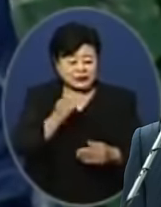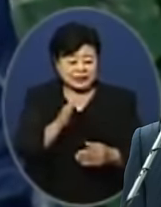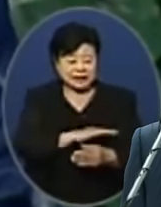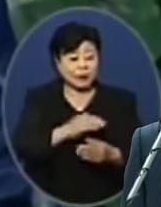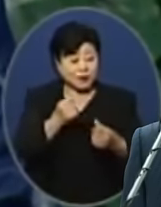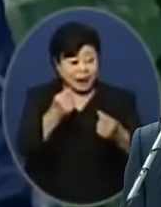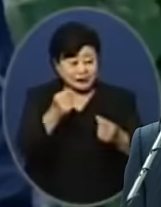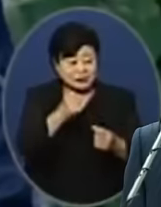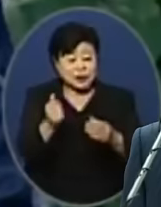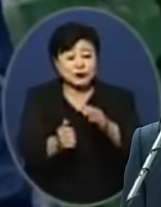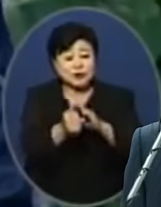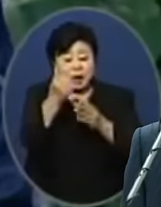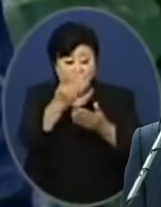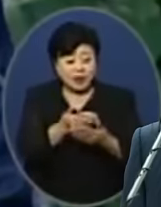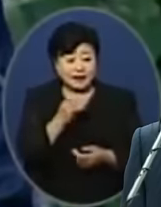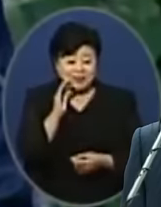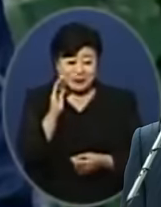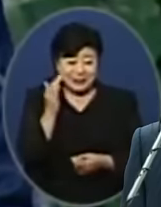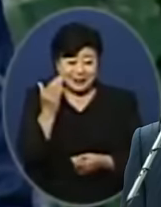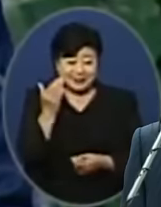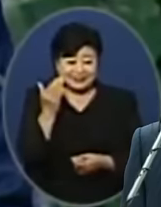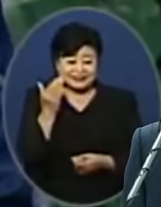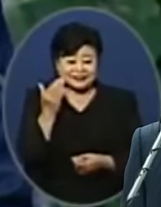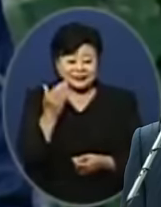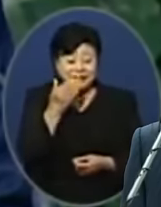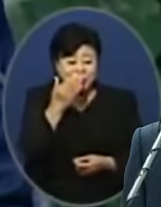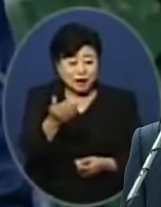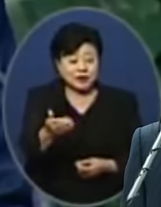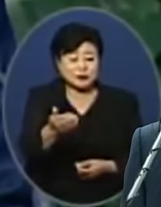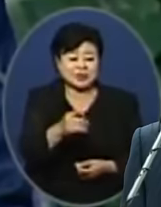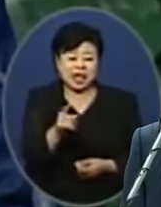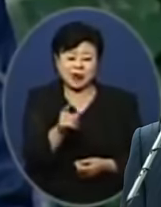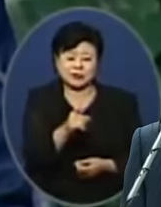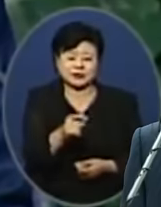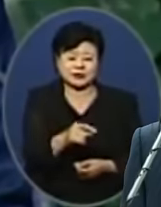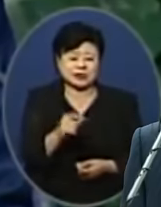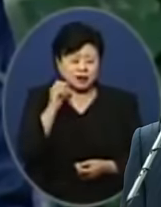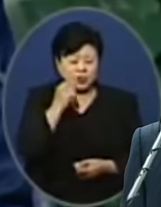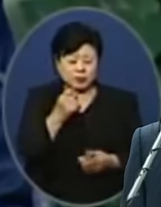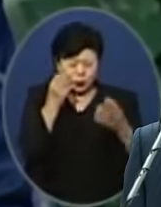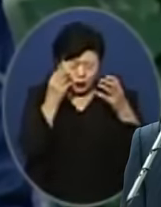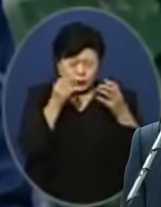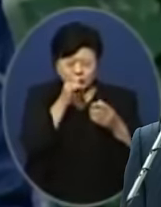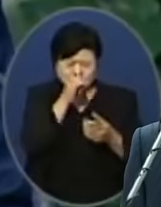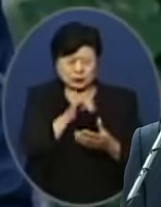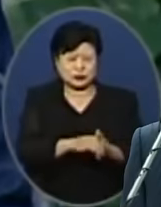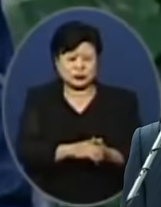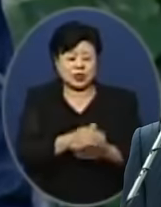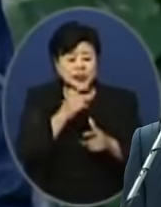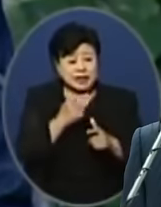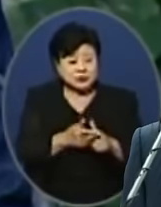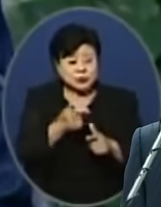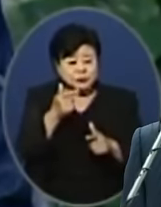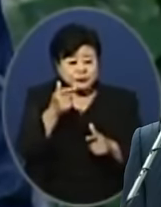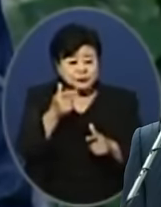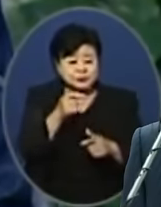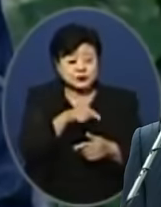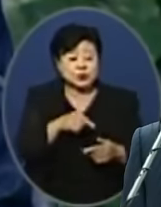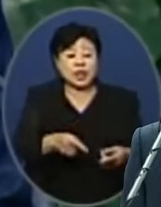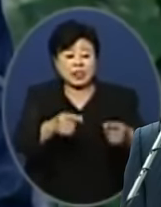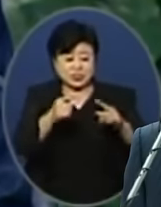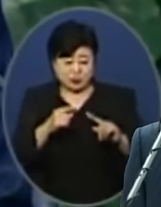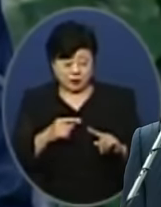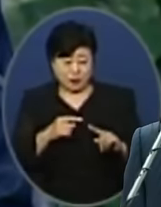간 것은 소망을 얻을 수가 있는 것입니다. 여러분 아무리 어려운 고통 속에 있을지라도 예수님 속에